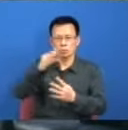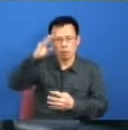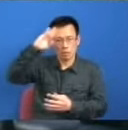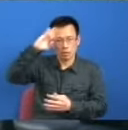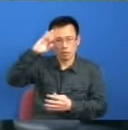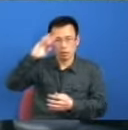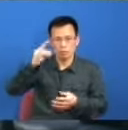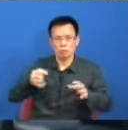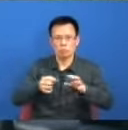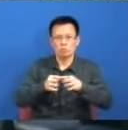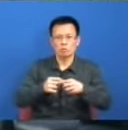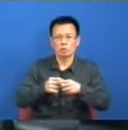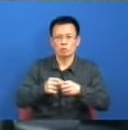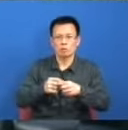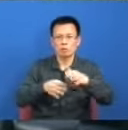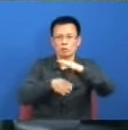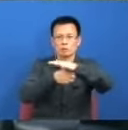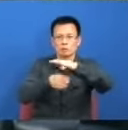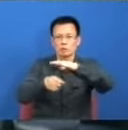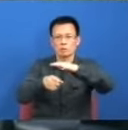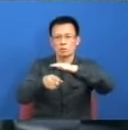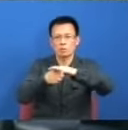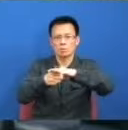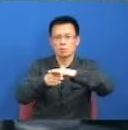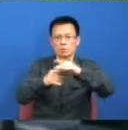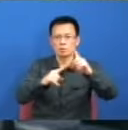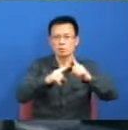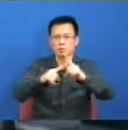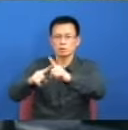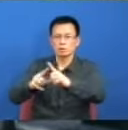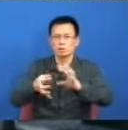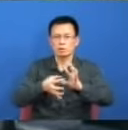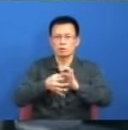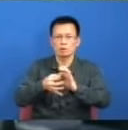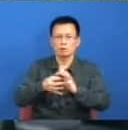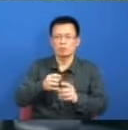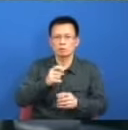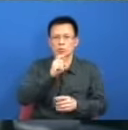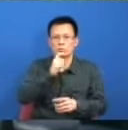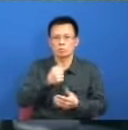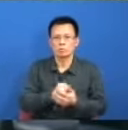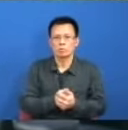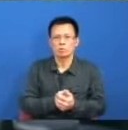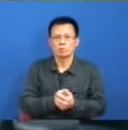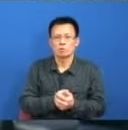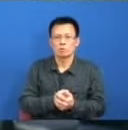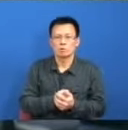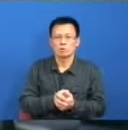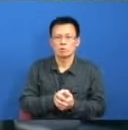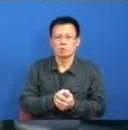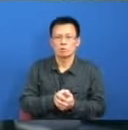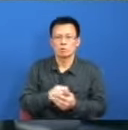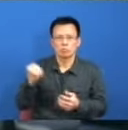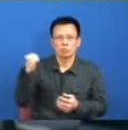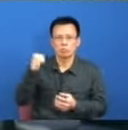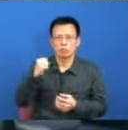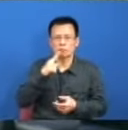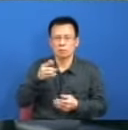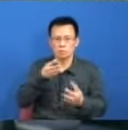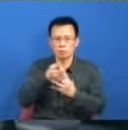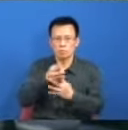共關係科，佢亦都係有同市民聯絡嘅一個功能嘅。咁又可唔可以透過呢啲？ 多啲